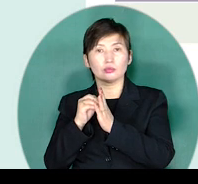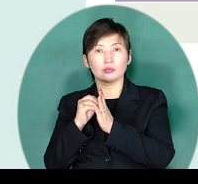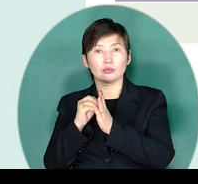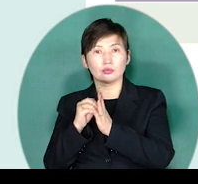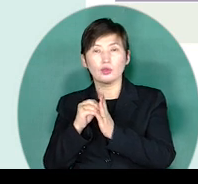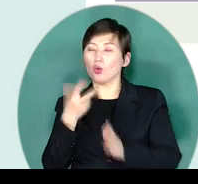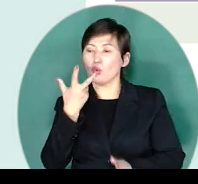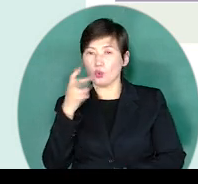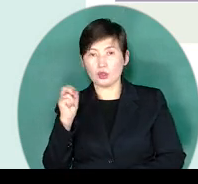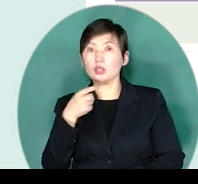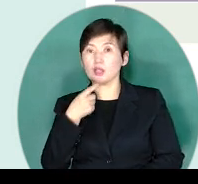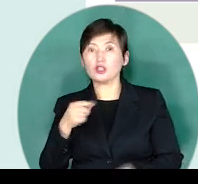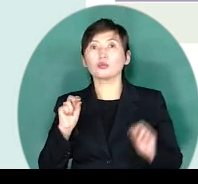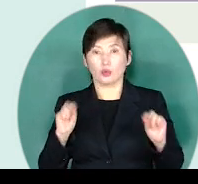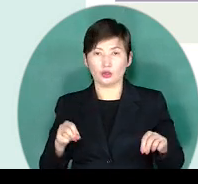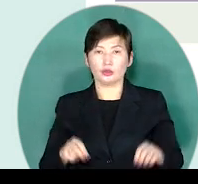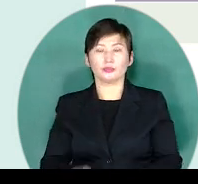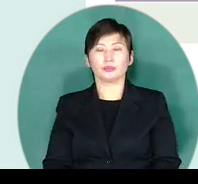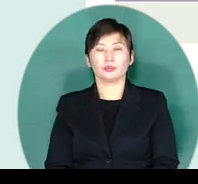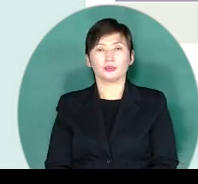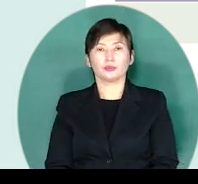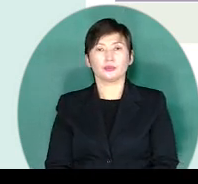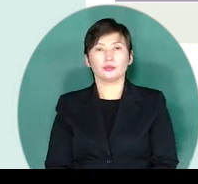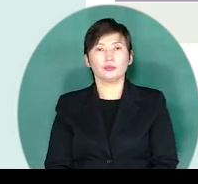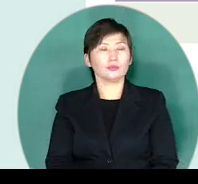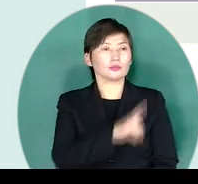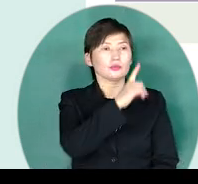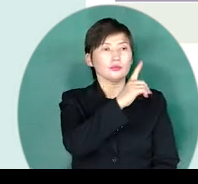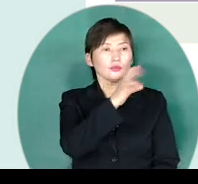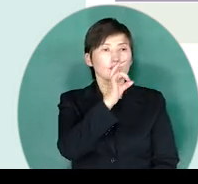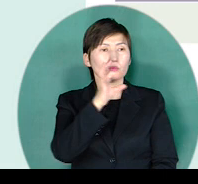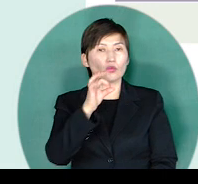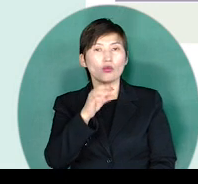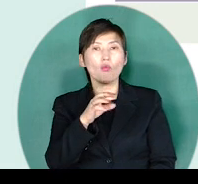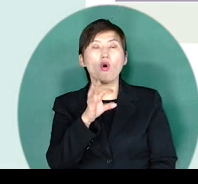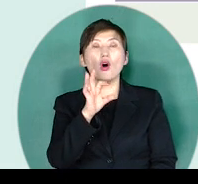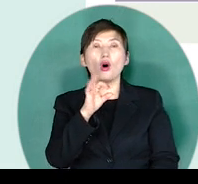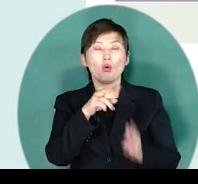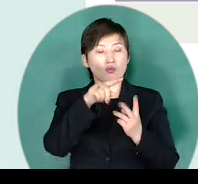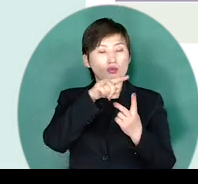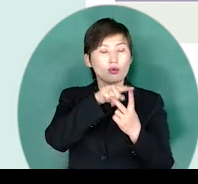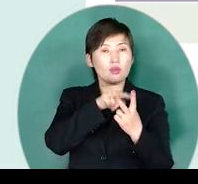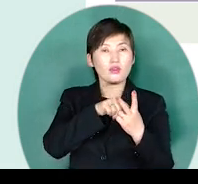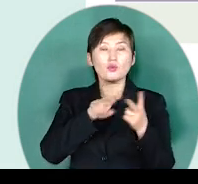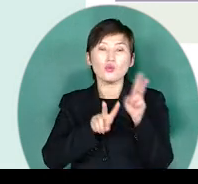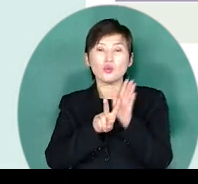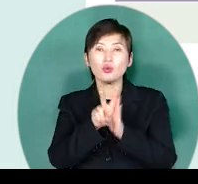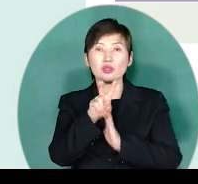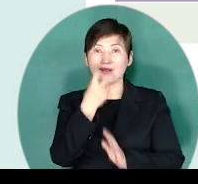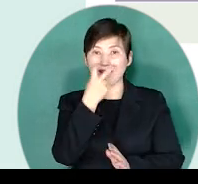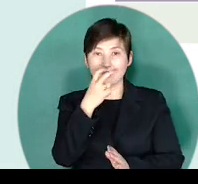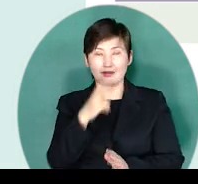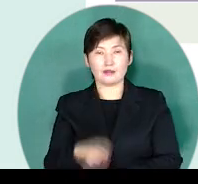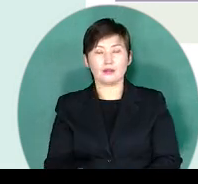байх нь вэ? 30 гэж нэрлэж болно гэсэн байна. За, тэгвэл 100-ийн орон хэрхэн бүтэж байгаа бүгдээрээ харцгаая. За, энэ хийдэг гэж уншичихлаа бүгдээрээ.